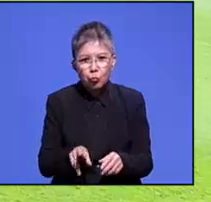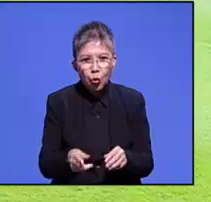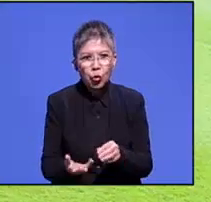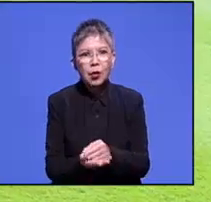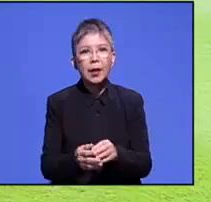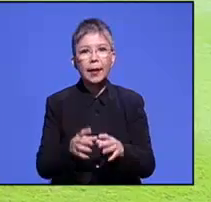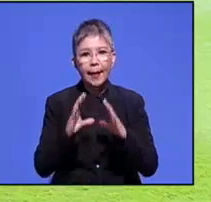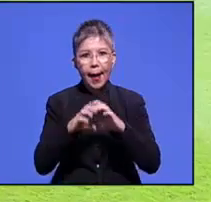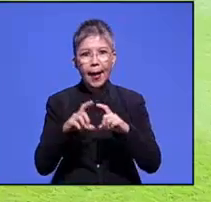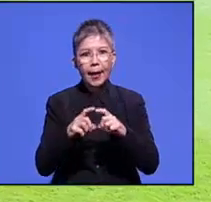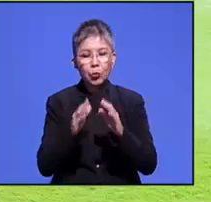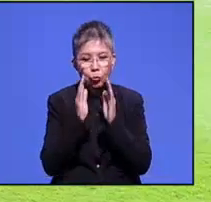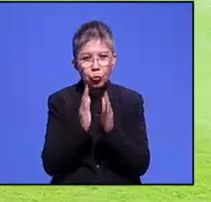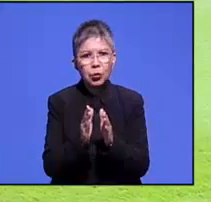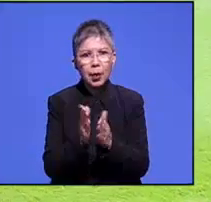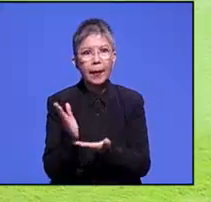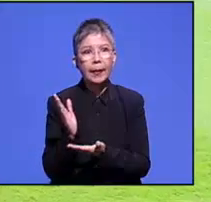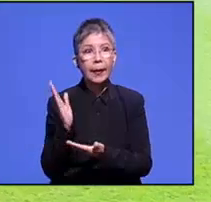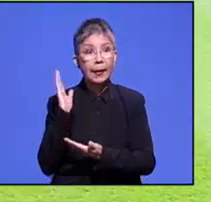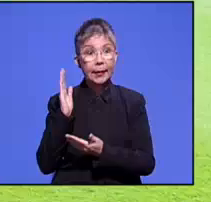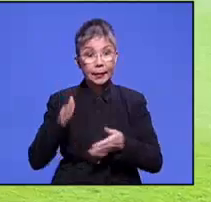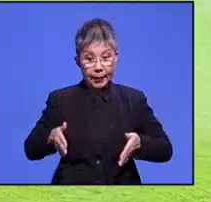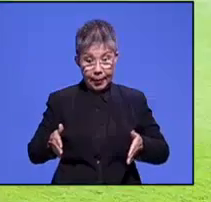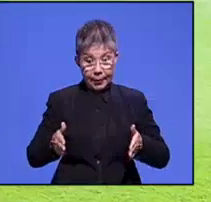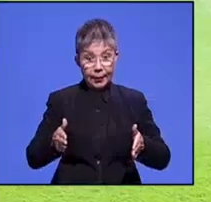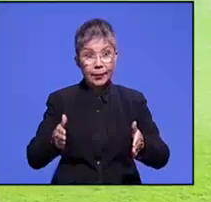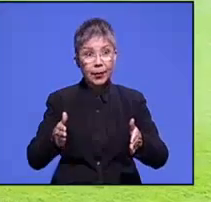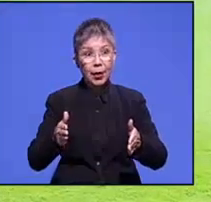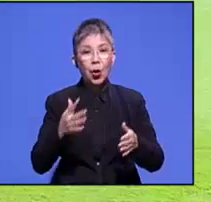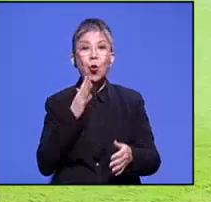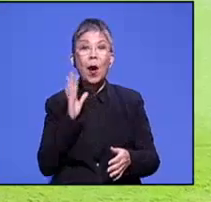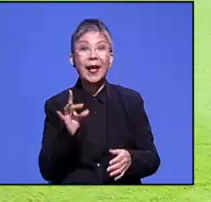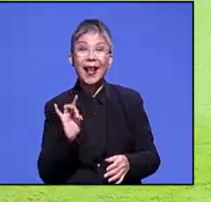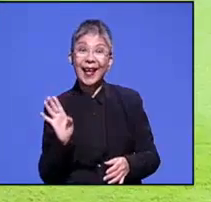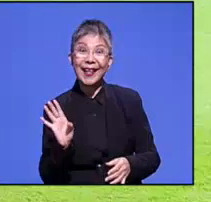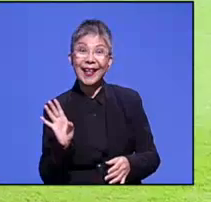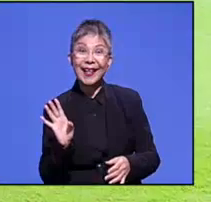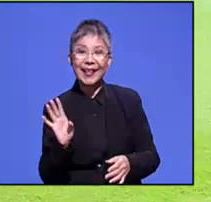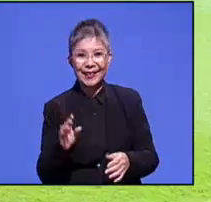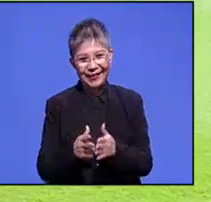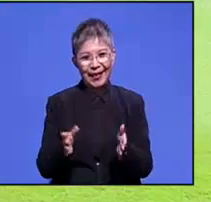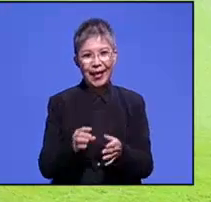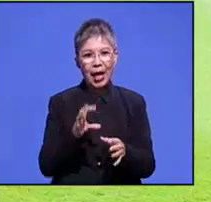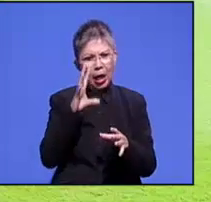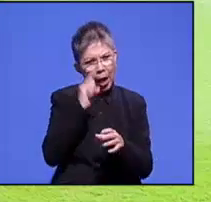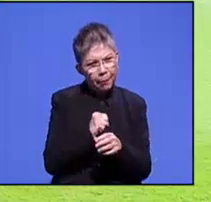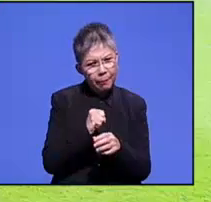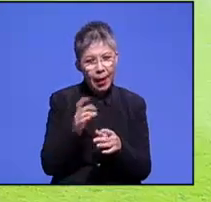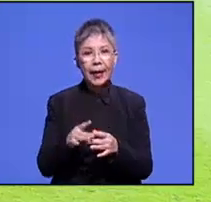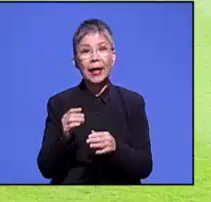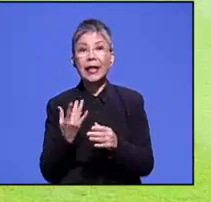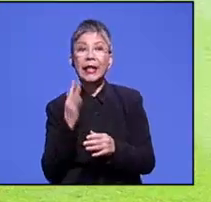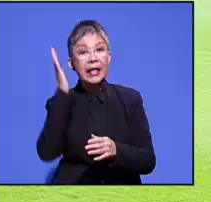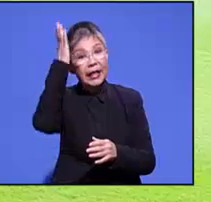Kalau Anda lihat di layar kaca Anda pasti tempat saya berdiri nih garisnya ini warnanya lebih gelap dan kiri kanan saya lebih